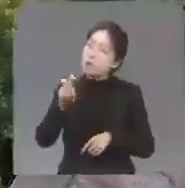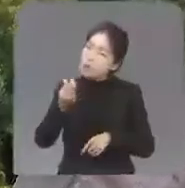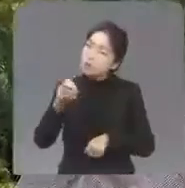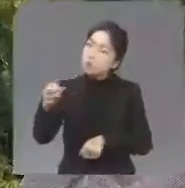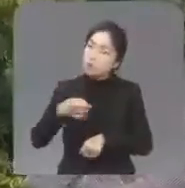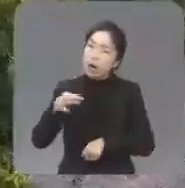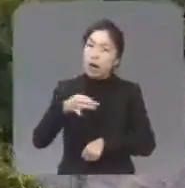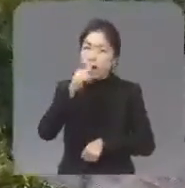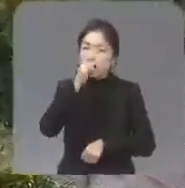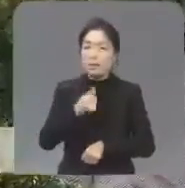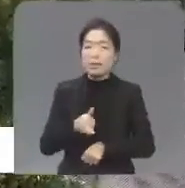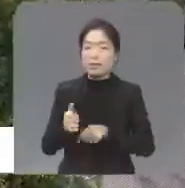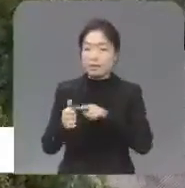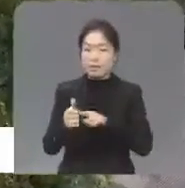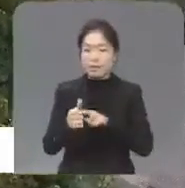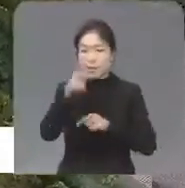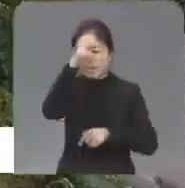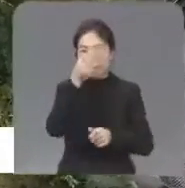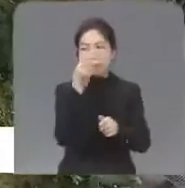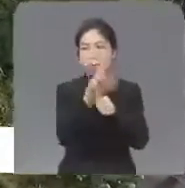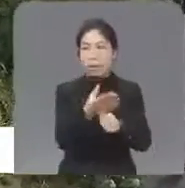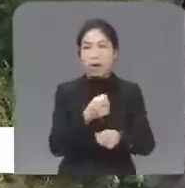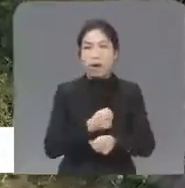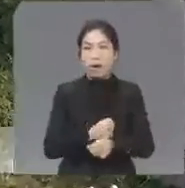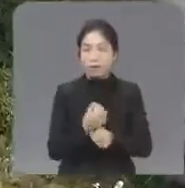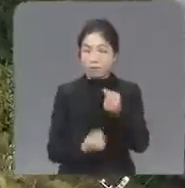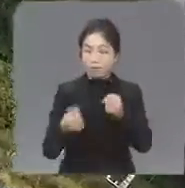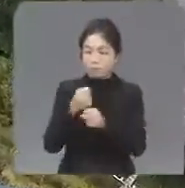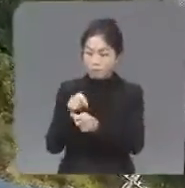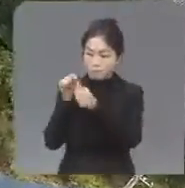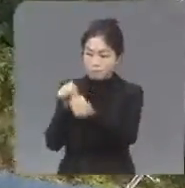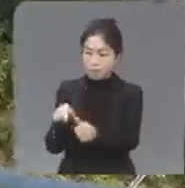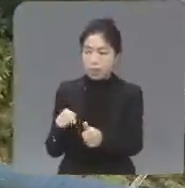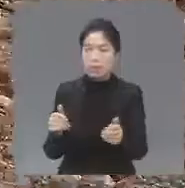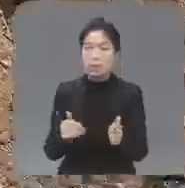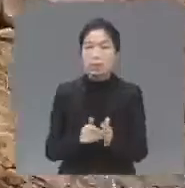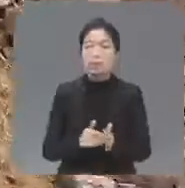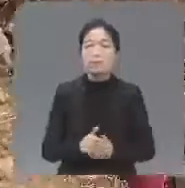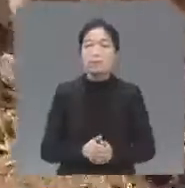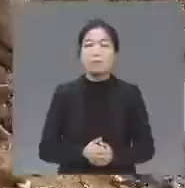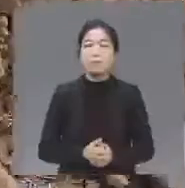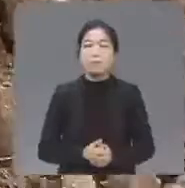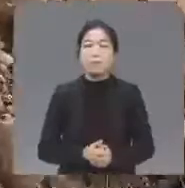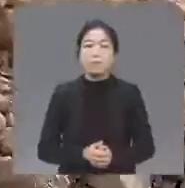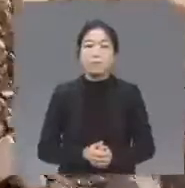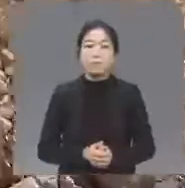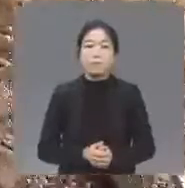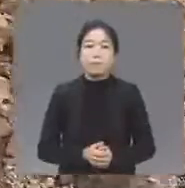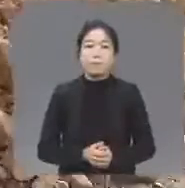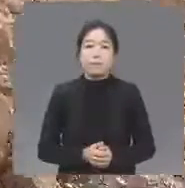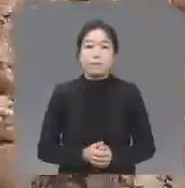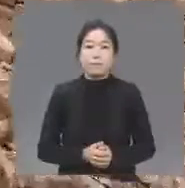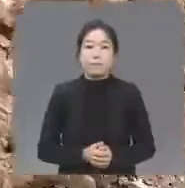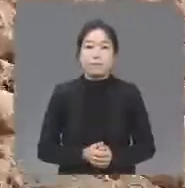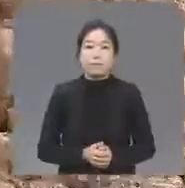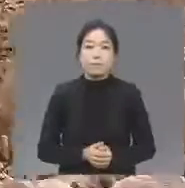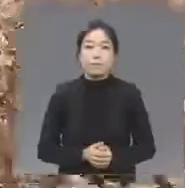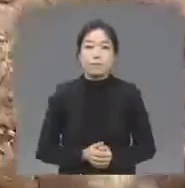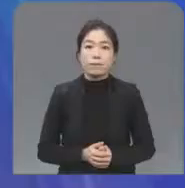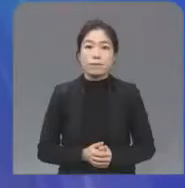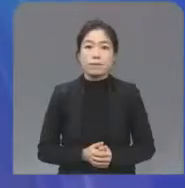나주시는 A씨를 경찰에 고발하기로 하고 원상복구 명령을 내렸습니다. KBS 뉴스 민소은입니다.